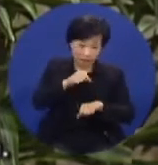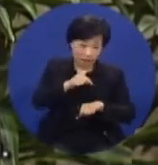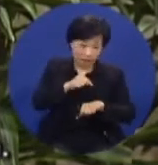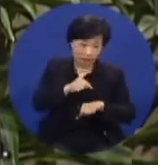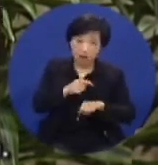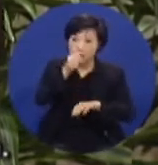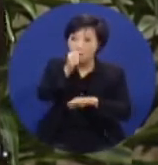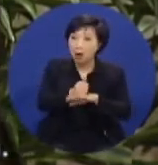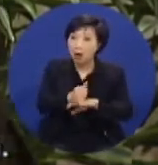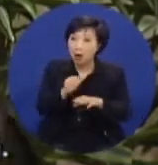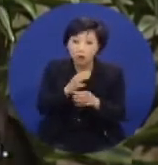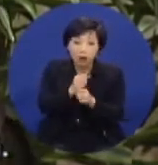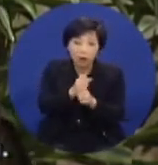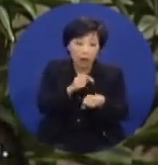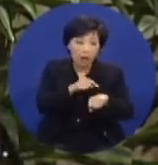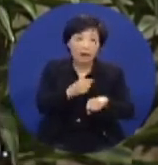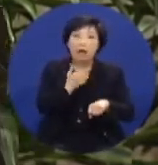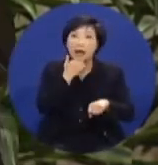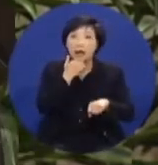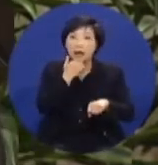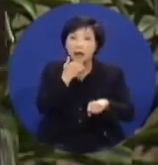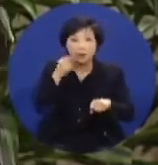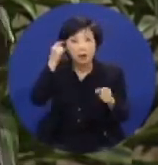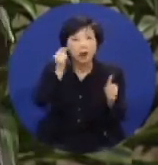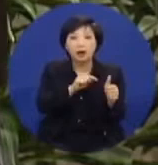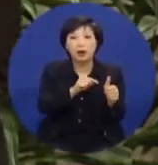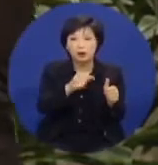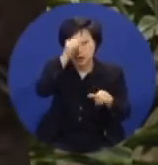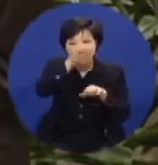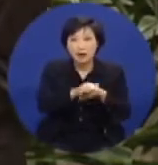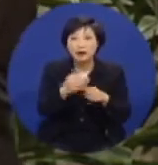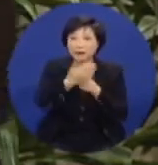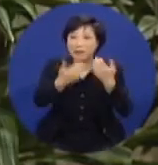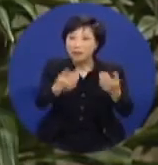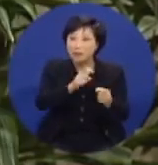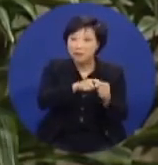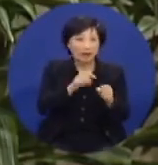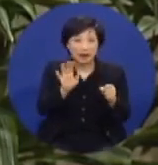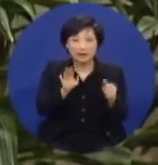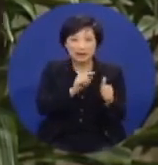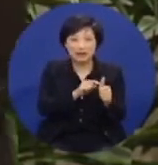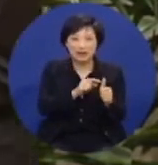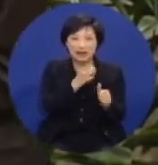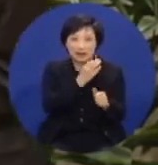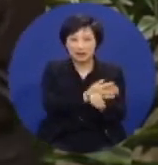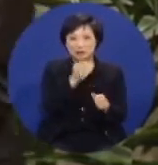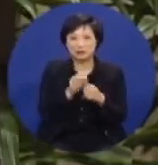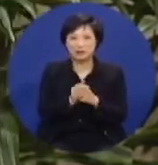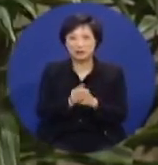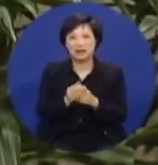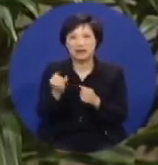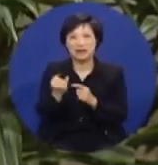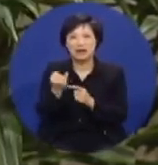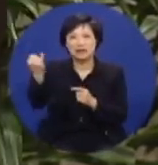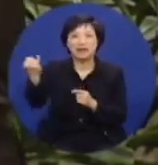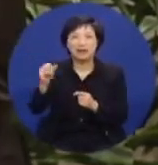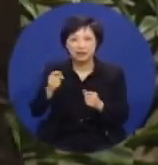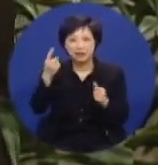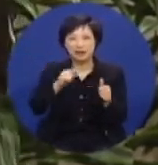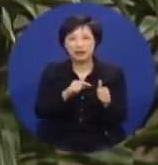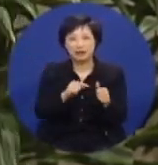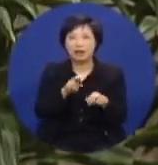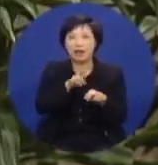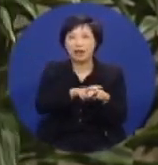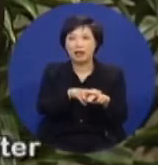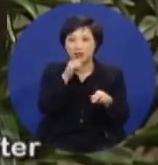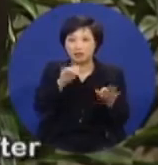마누라한테 끓여 왔기 때문에 근데 부인 의혹이 우리 난 팽이 오늘 목사님 설교 졌고 의미지 못 봤던 나